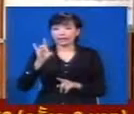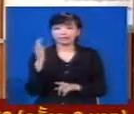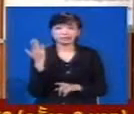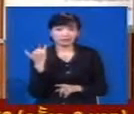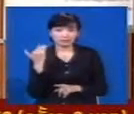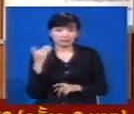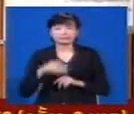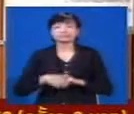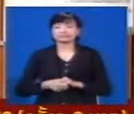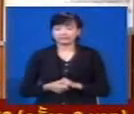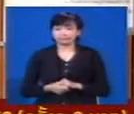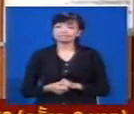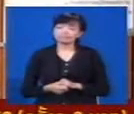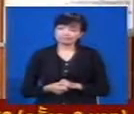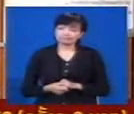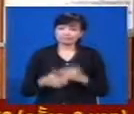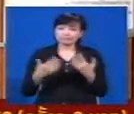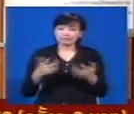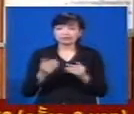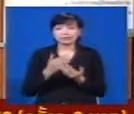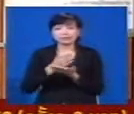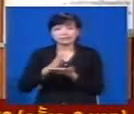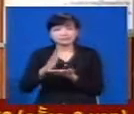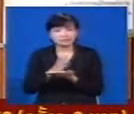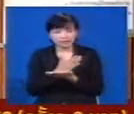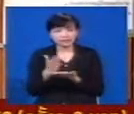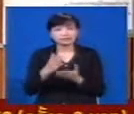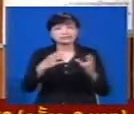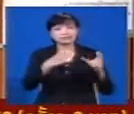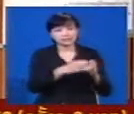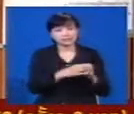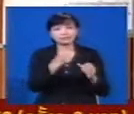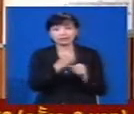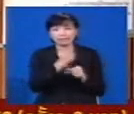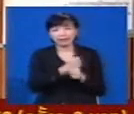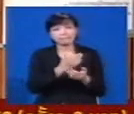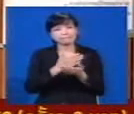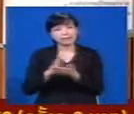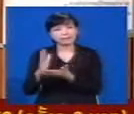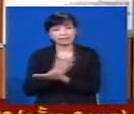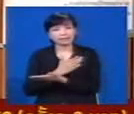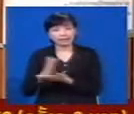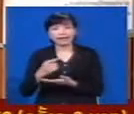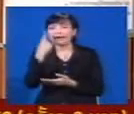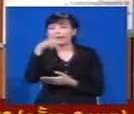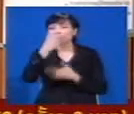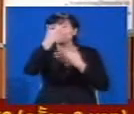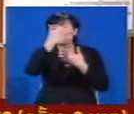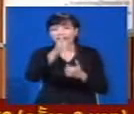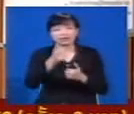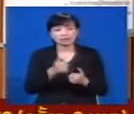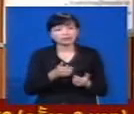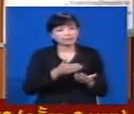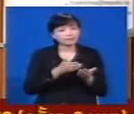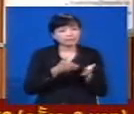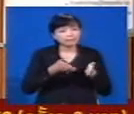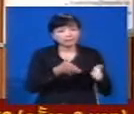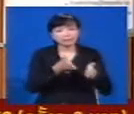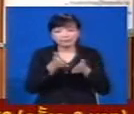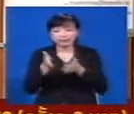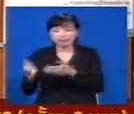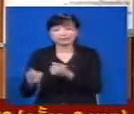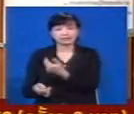ครับก็เป็นที่มาของการแบ่งคณะทำงานหรือว่าผู้ที่สนใจในแต่ละด้านออกเป็น3ด้านต